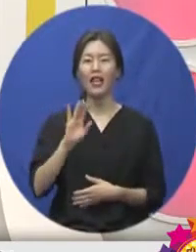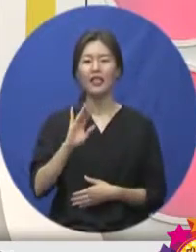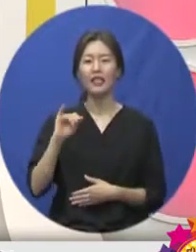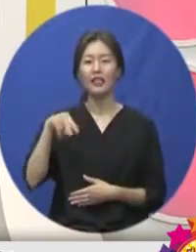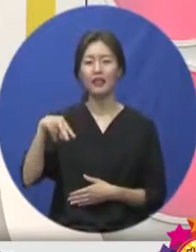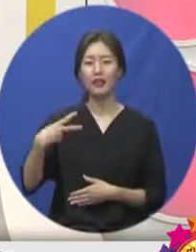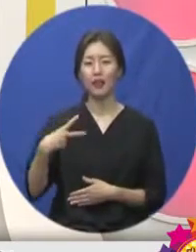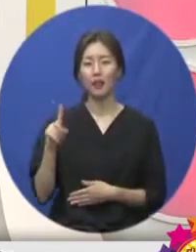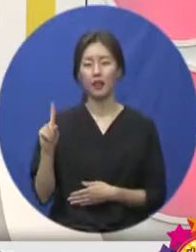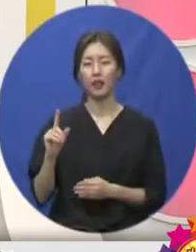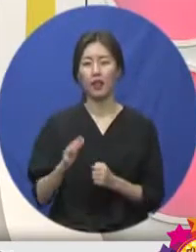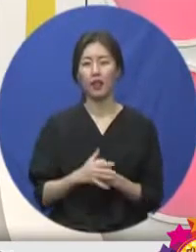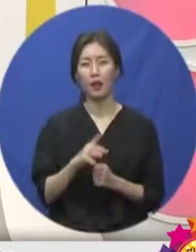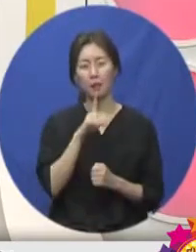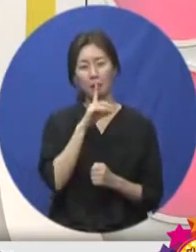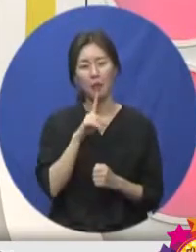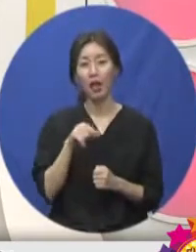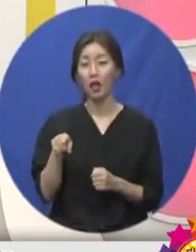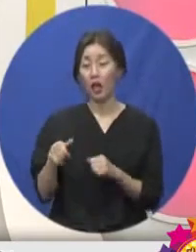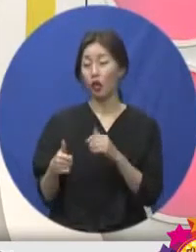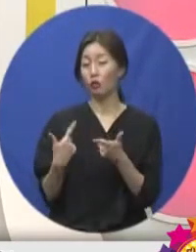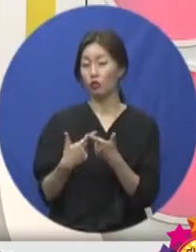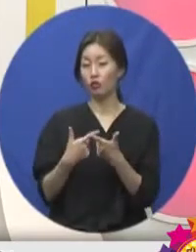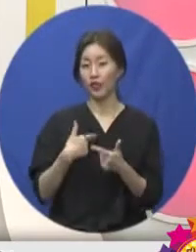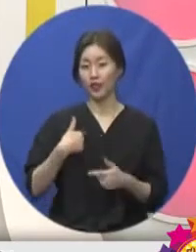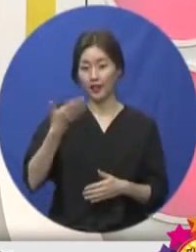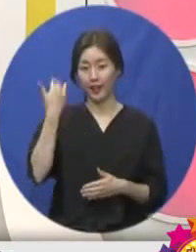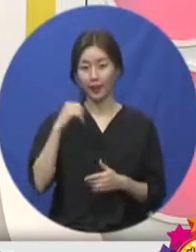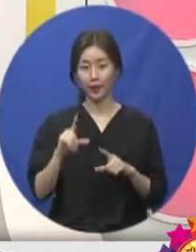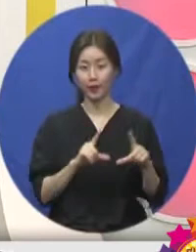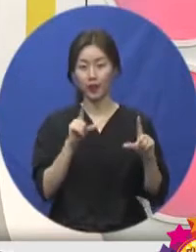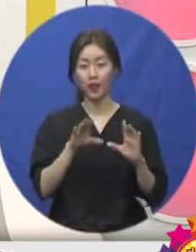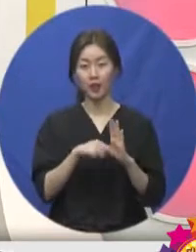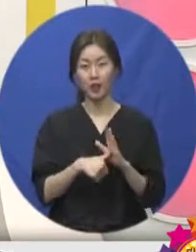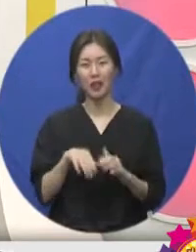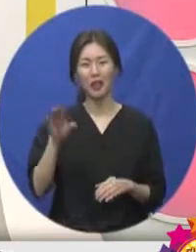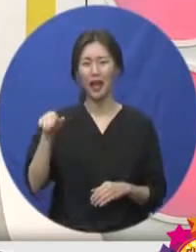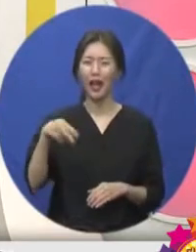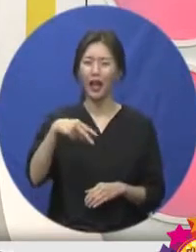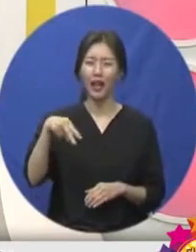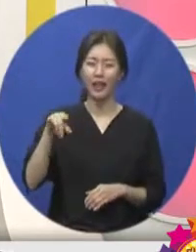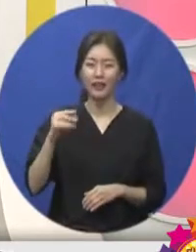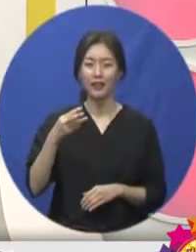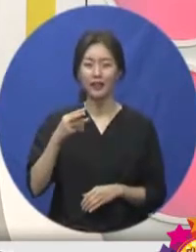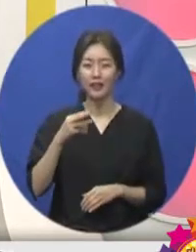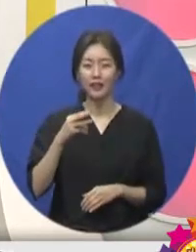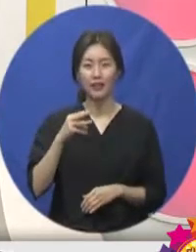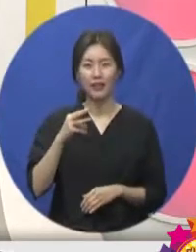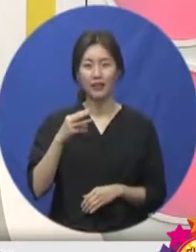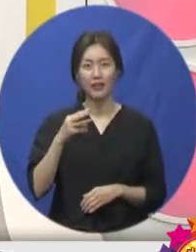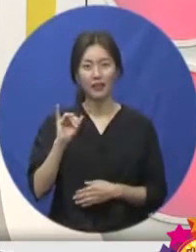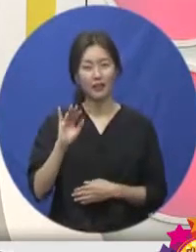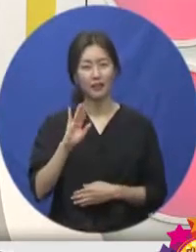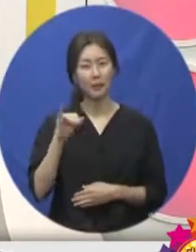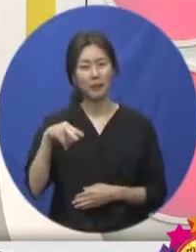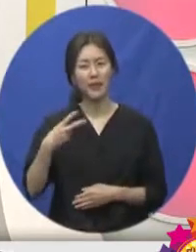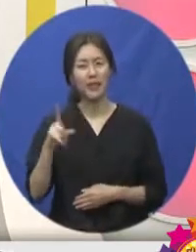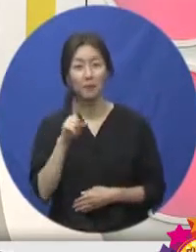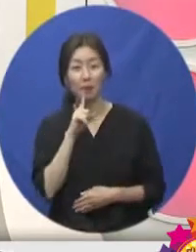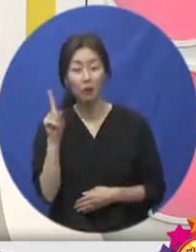세리빗다. 세리빗다. 세리빗다. 이게 많이 부산에서 살 때 내가 보면은 세리빗다. 네. 야, 세리빗다. 그럼 많다 이 말이에요. 많다.